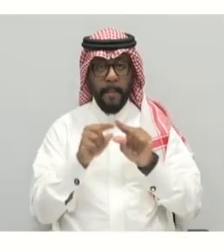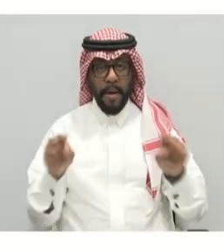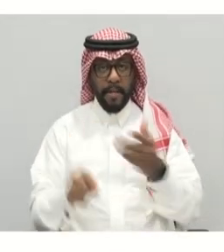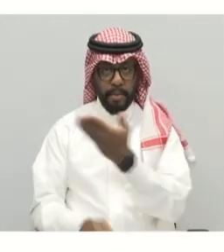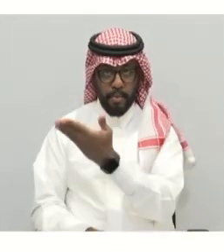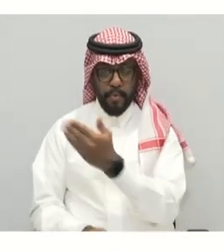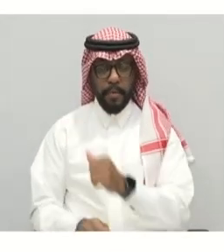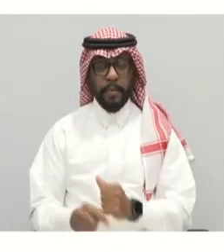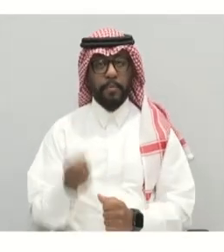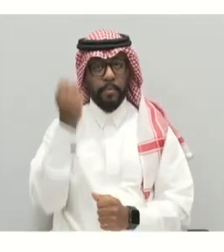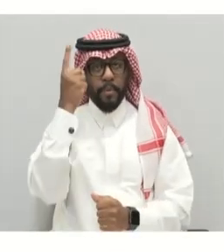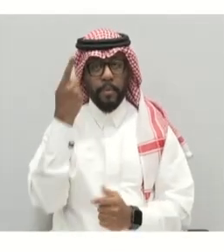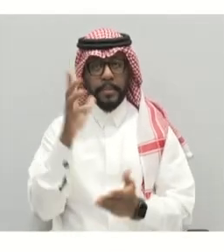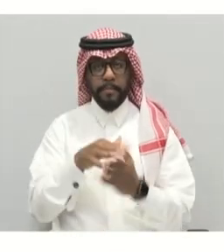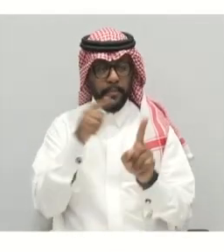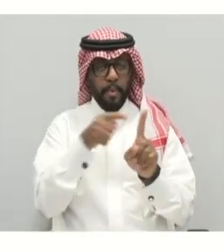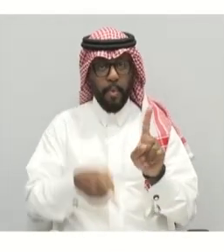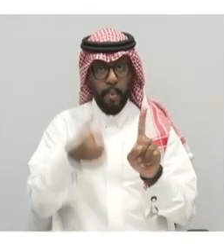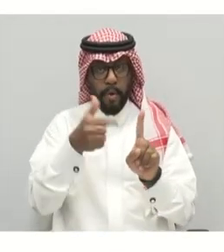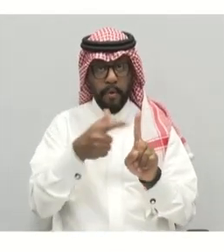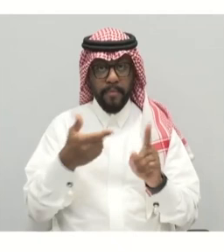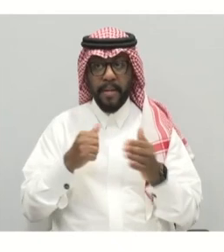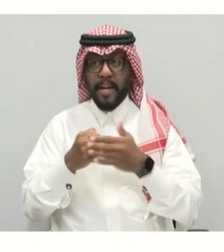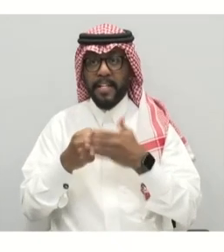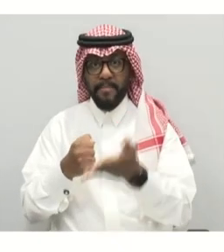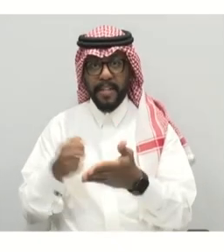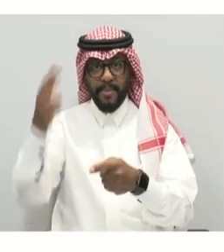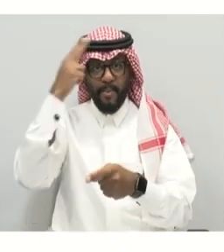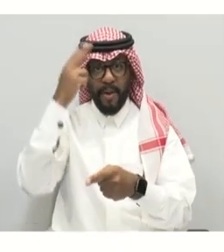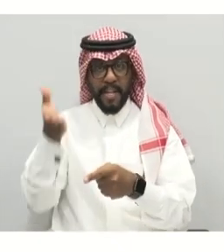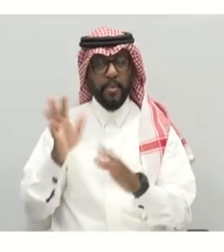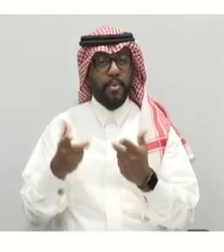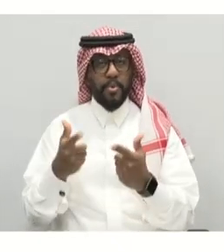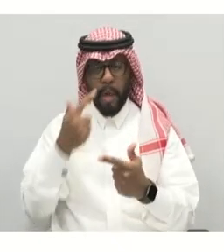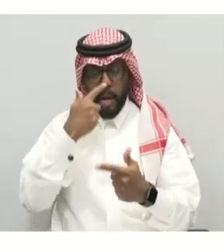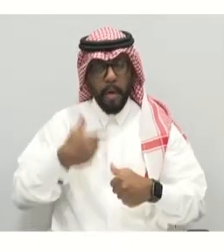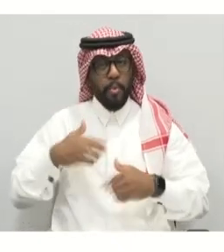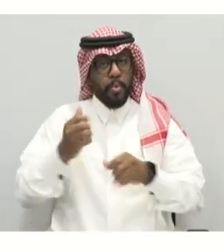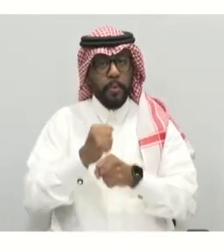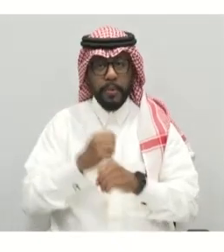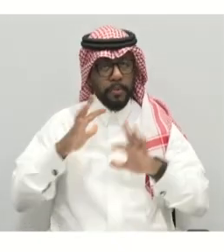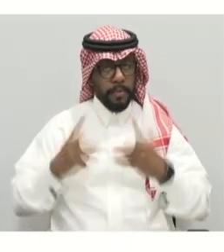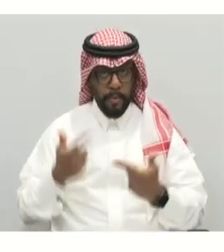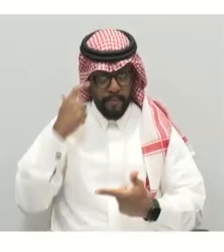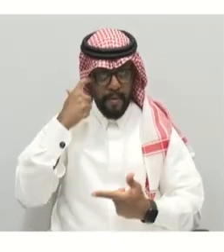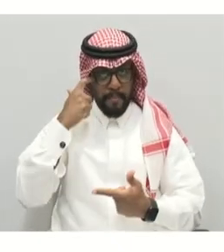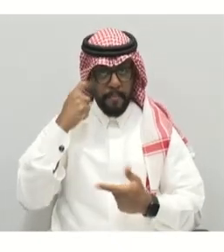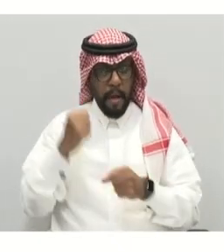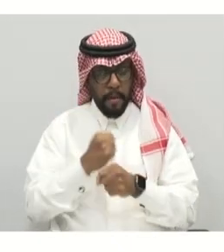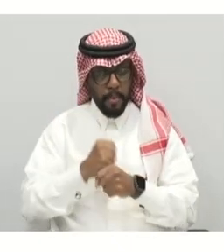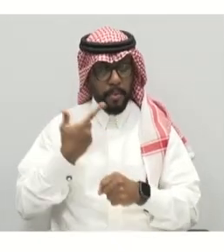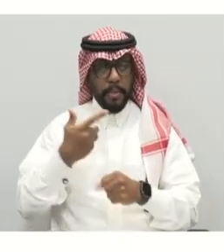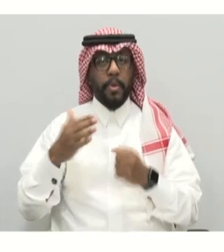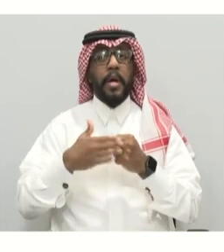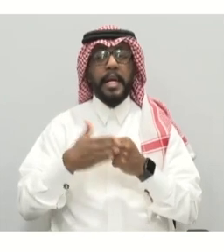اذكر واذكري دور المواطن الصالح في خدمه وطنه اذكر واذكريه دور المواطن